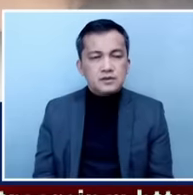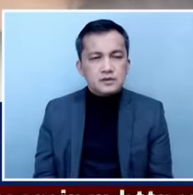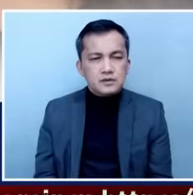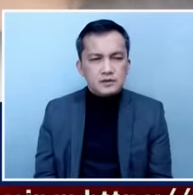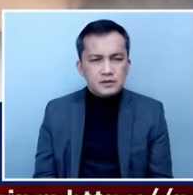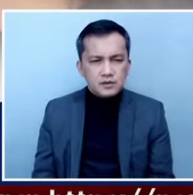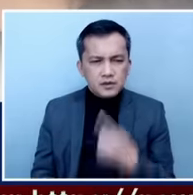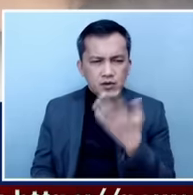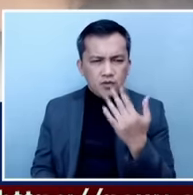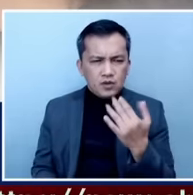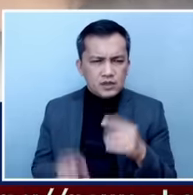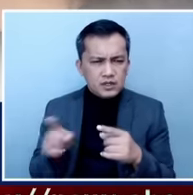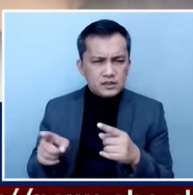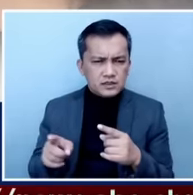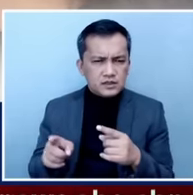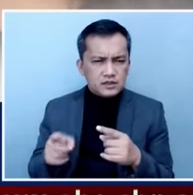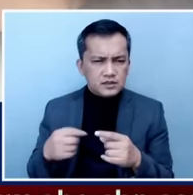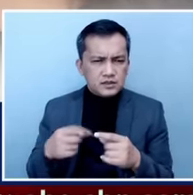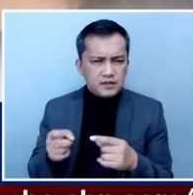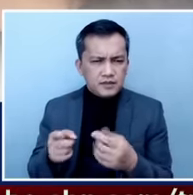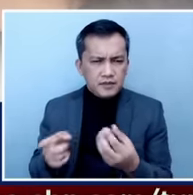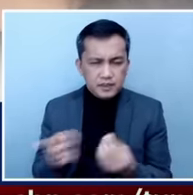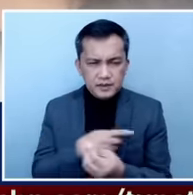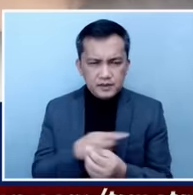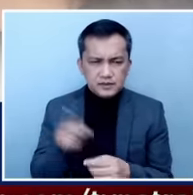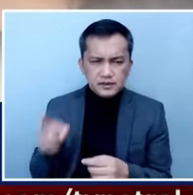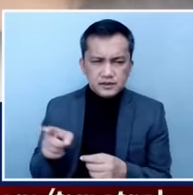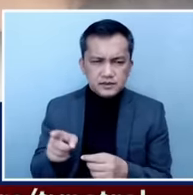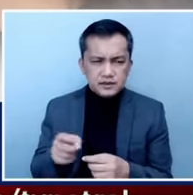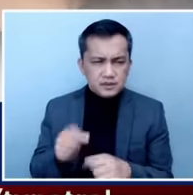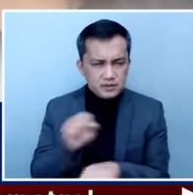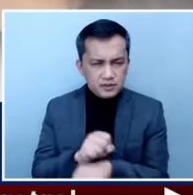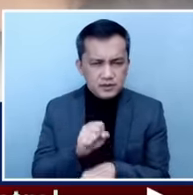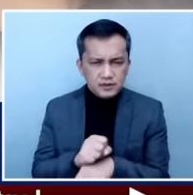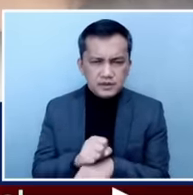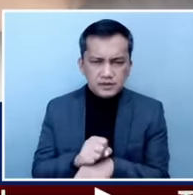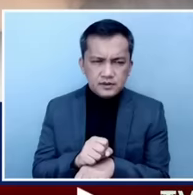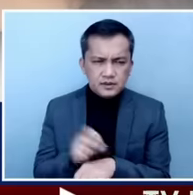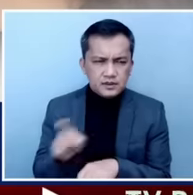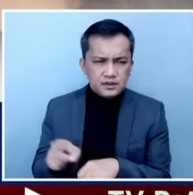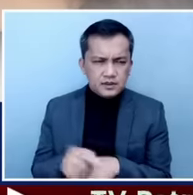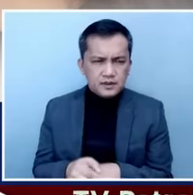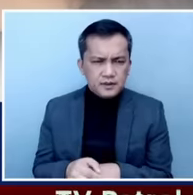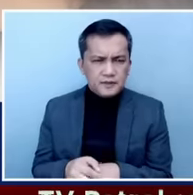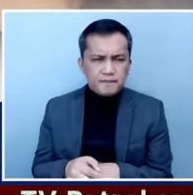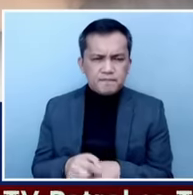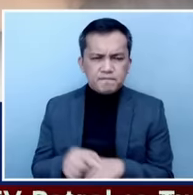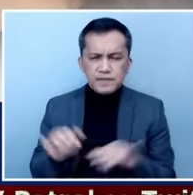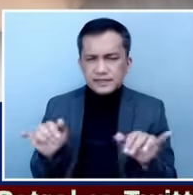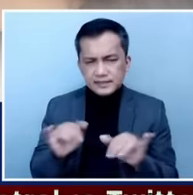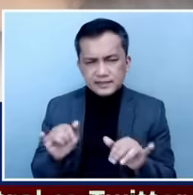paano dahil ang pagkakadismiss naman ho niya sa trabaho pa lamang niya ay